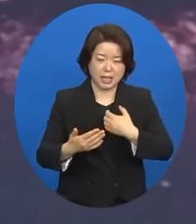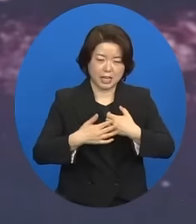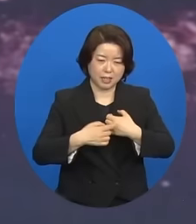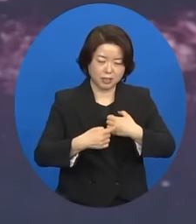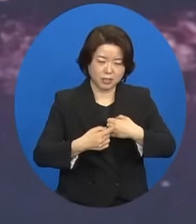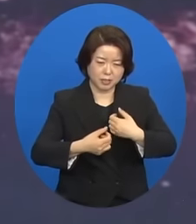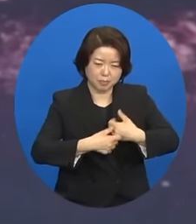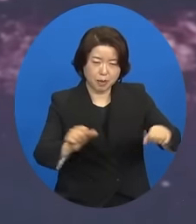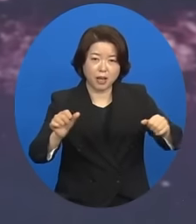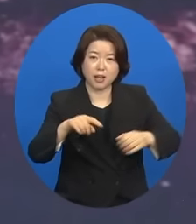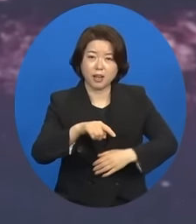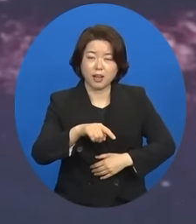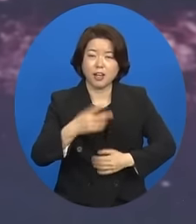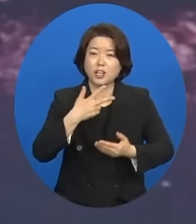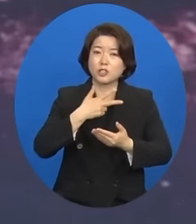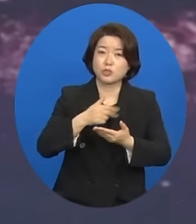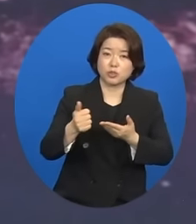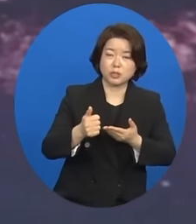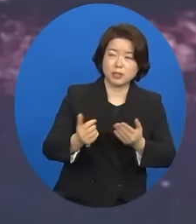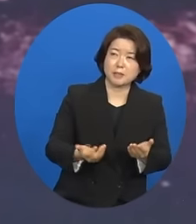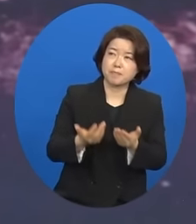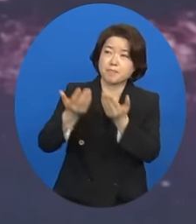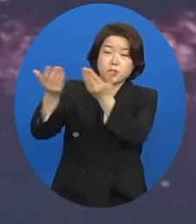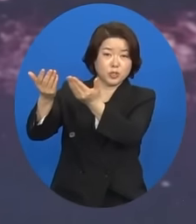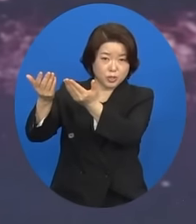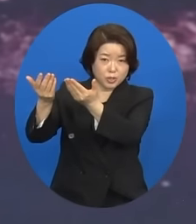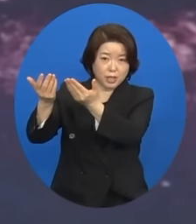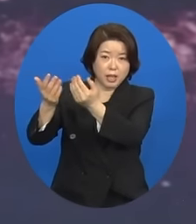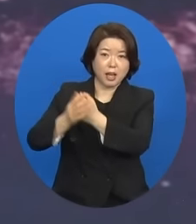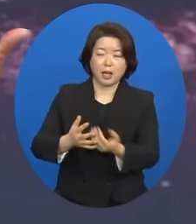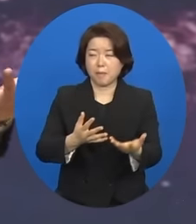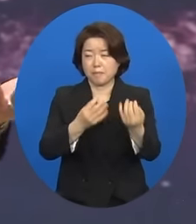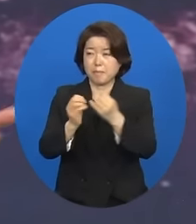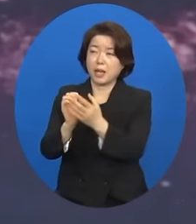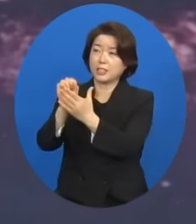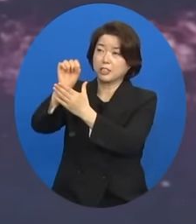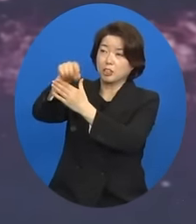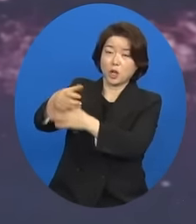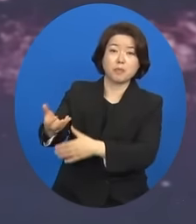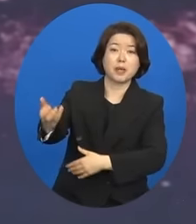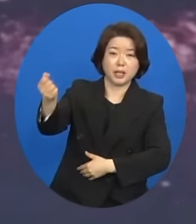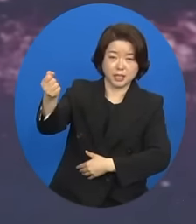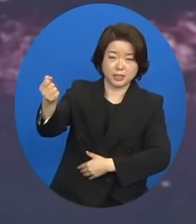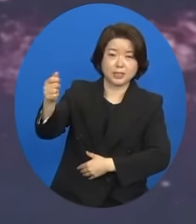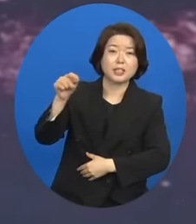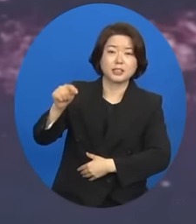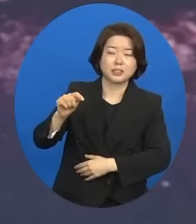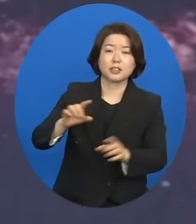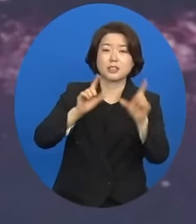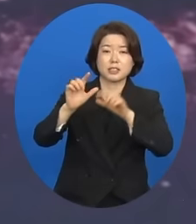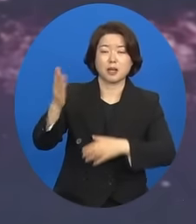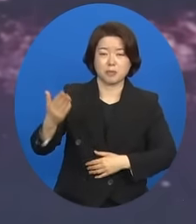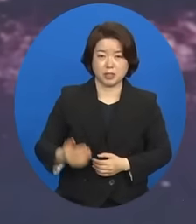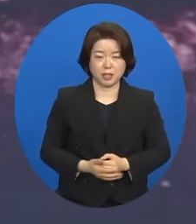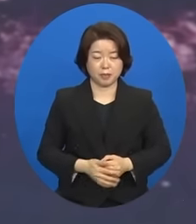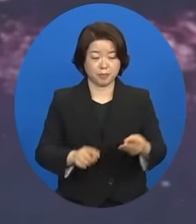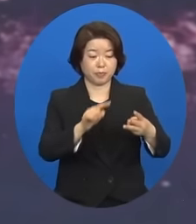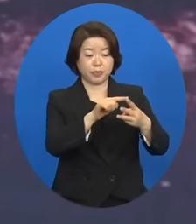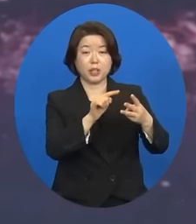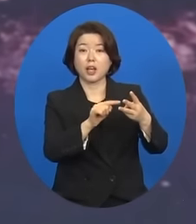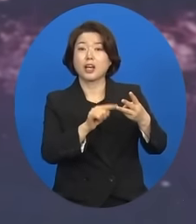깨어져서 정말 주님께 드려지는 그래서 많은 열매를 맺는 그런 삶이 되게 되는 것이죠 자 세